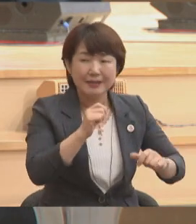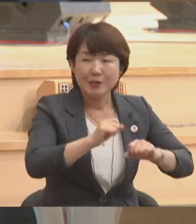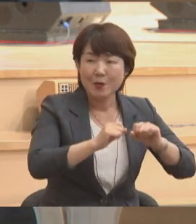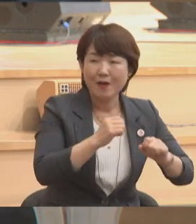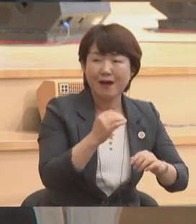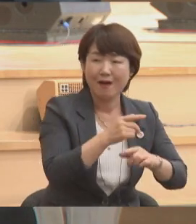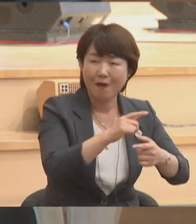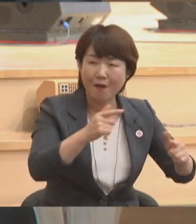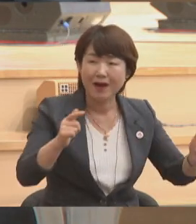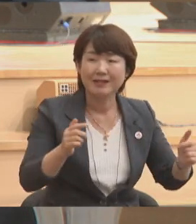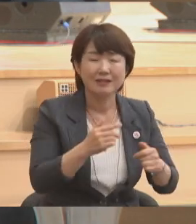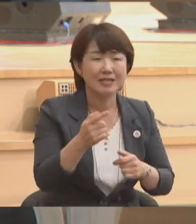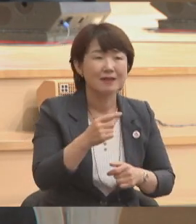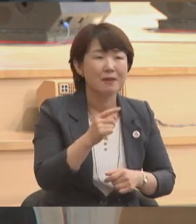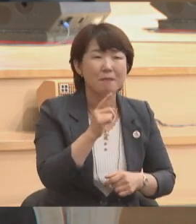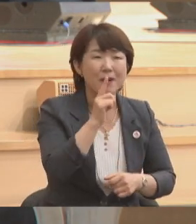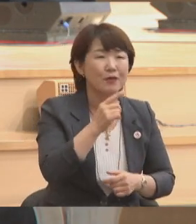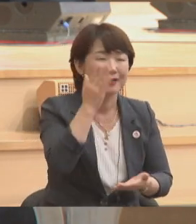부르지 말라. 여러분,